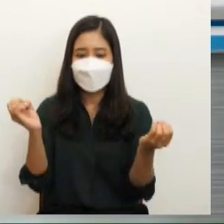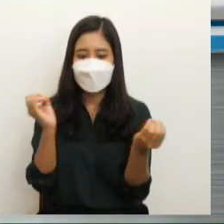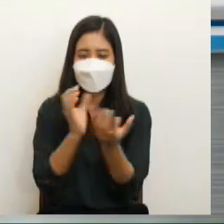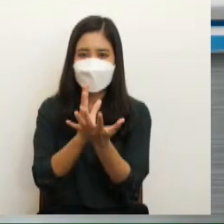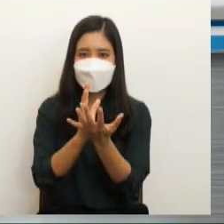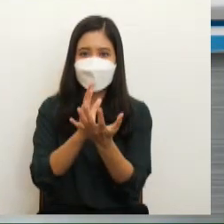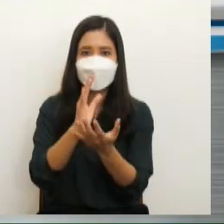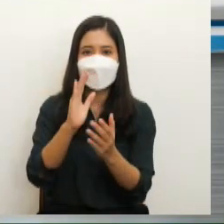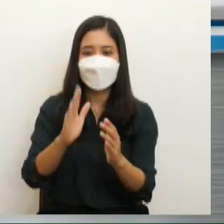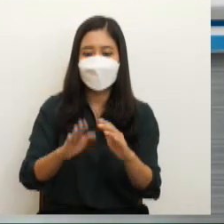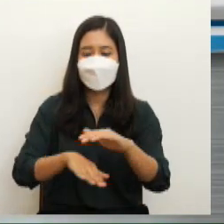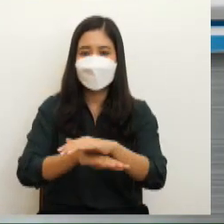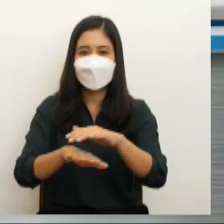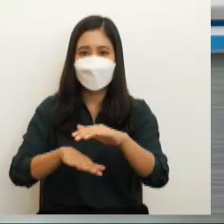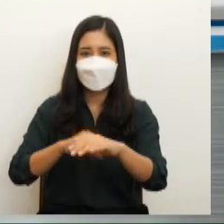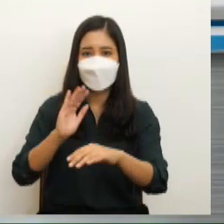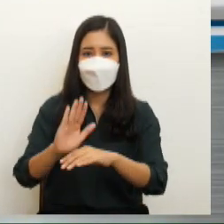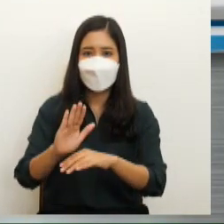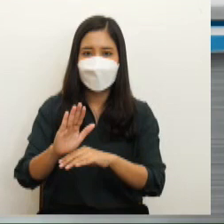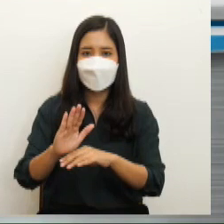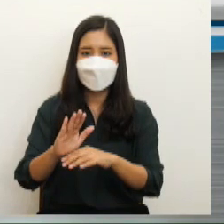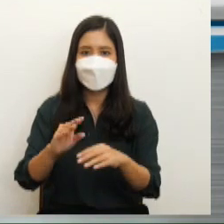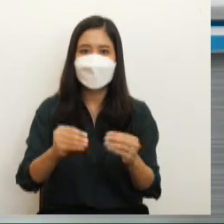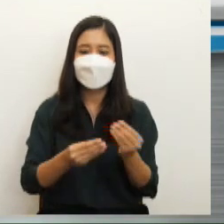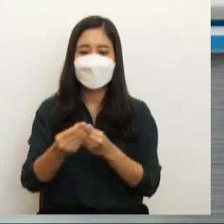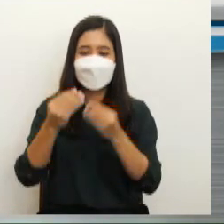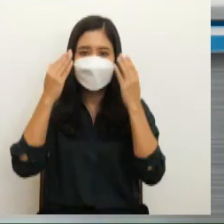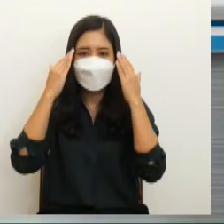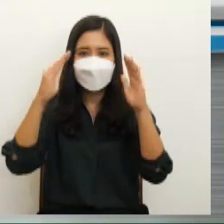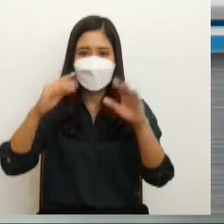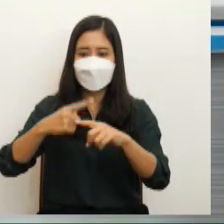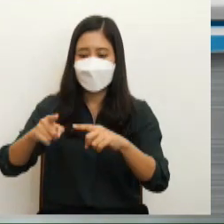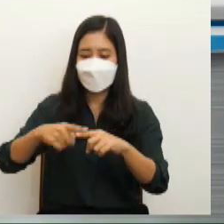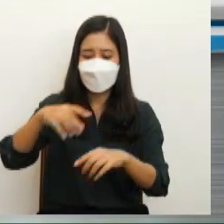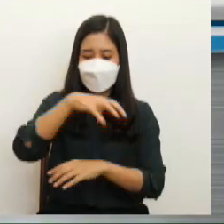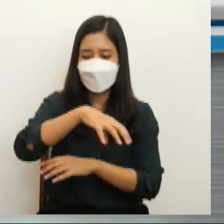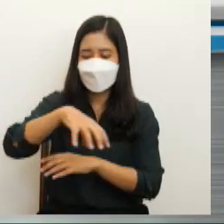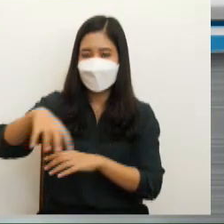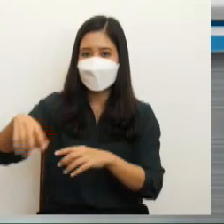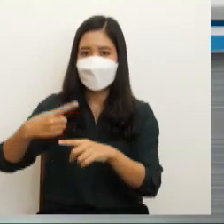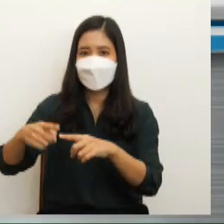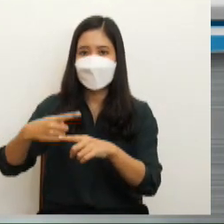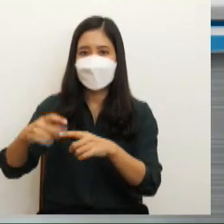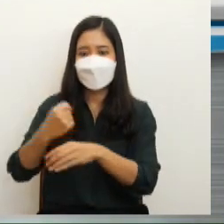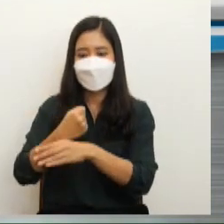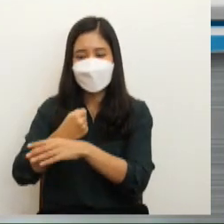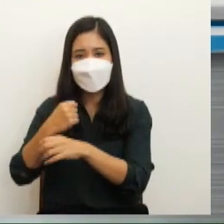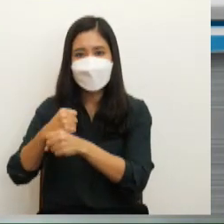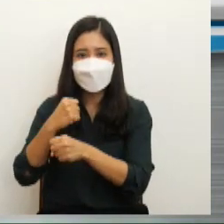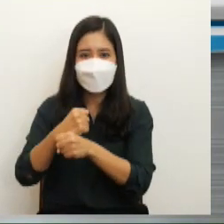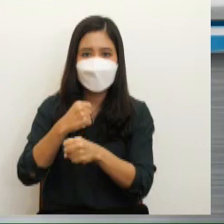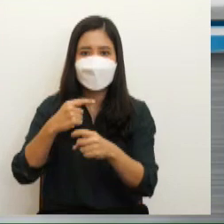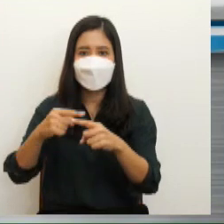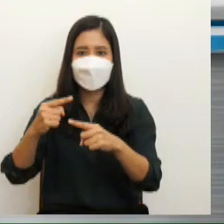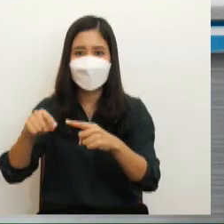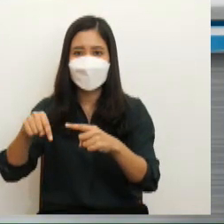าทวิภาคีนะคะเพื่อจะสะท้อนประสบการณ์อุปสรรคและปัญหาต่างๆในการฝึกงานที่กระทบในเรื่องของ